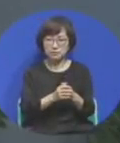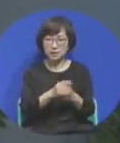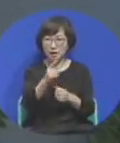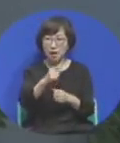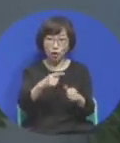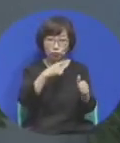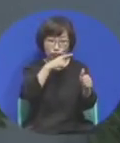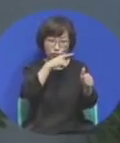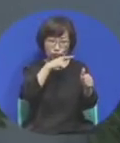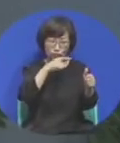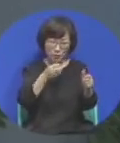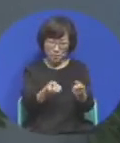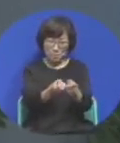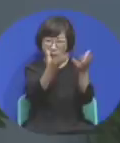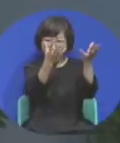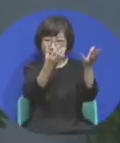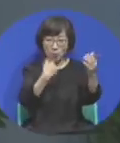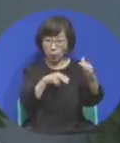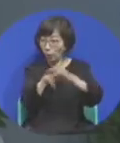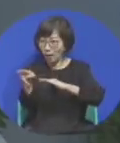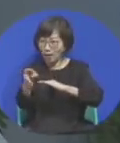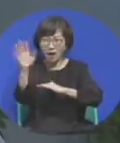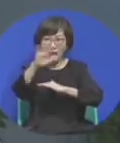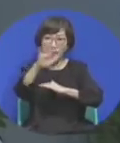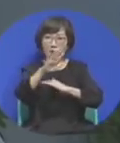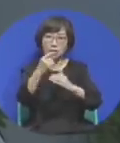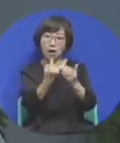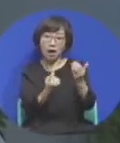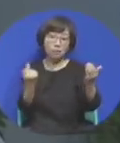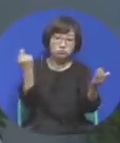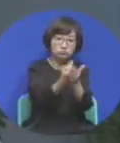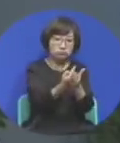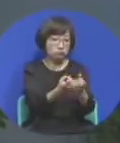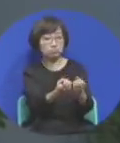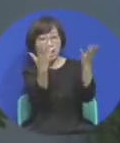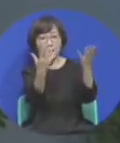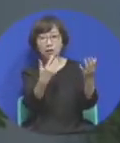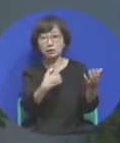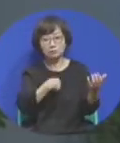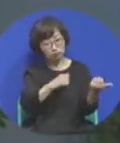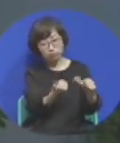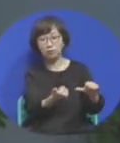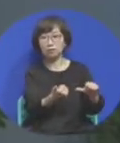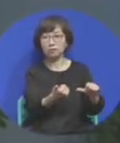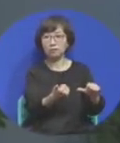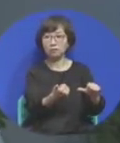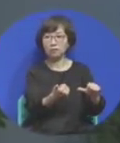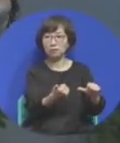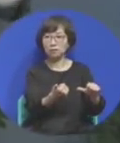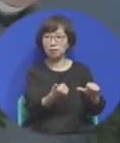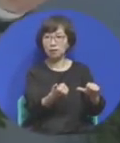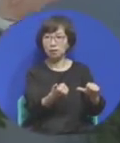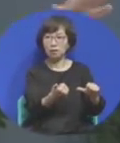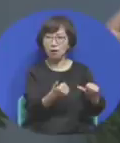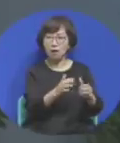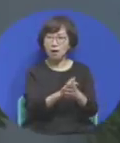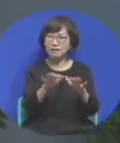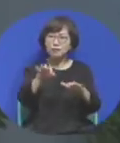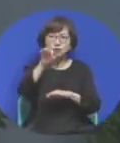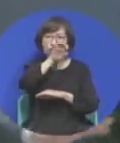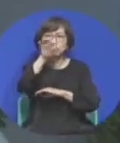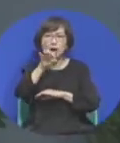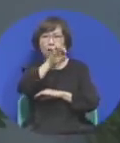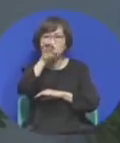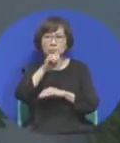들어가서 같이 터져 죽어요 그냥. They don't just kill them and leave. They go in there and they stake their life as suicide bombers to die with them. 이게 지금 유럽과 미국이 꽉